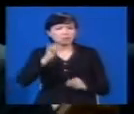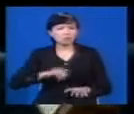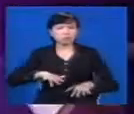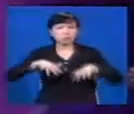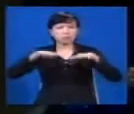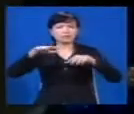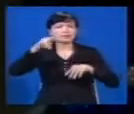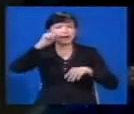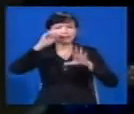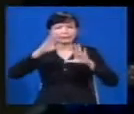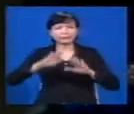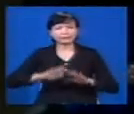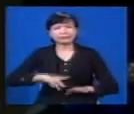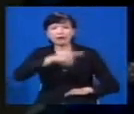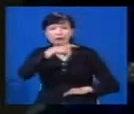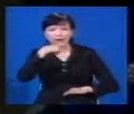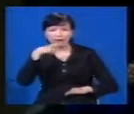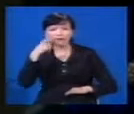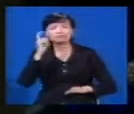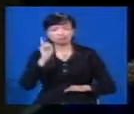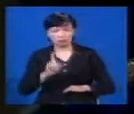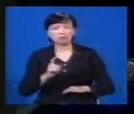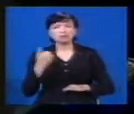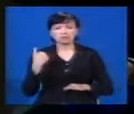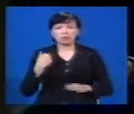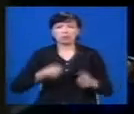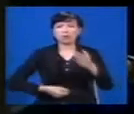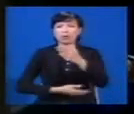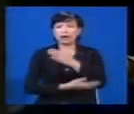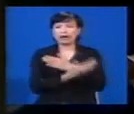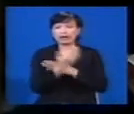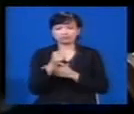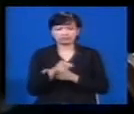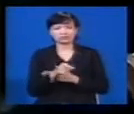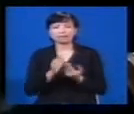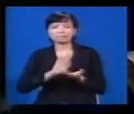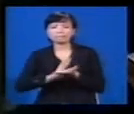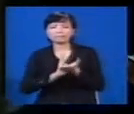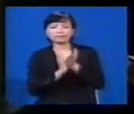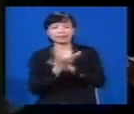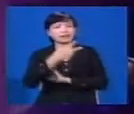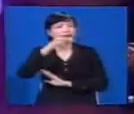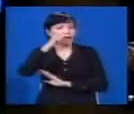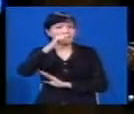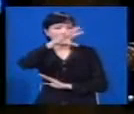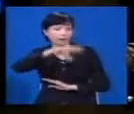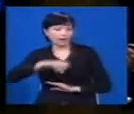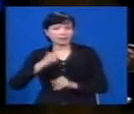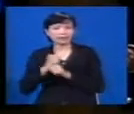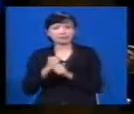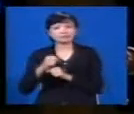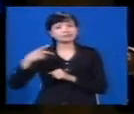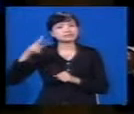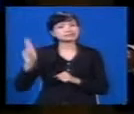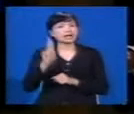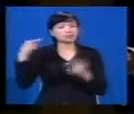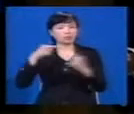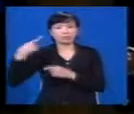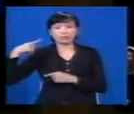งที่จะต้องเปลี่ยนความท้าทายเหล่านั้นให้เป็นโอกาสที่นำน้ำมาเพื่อใช้ประโยชน์ทางอุตสาหกรรมเกษตรกรรม